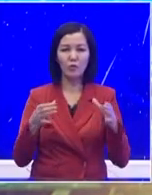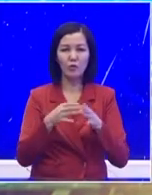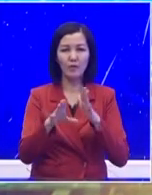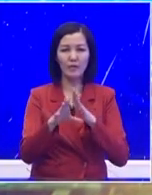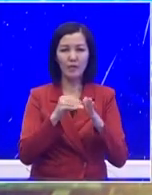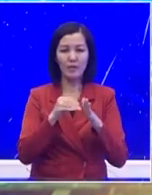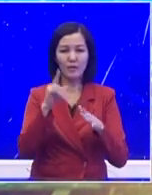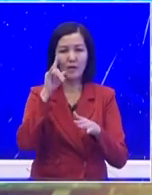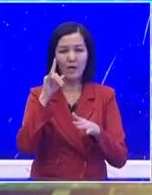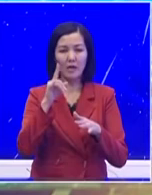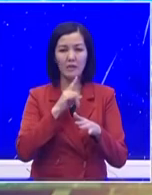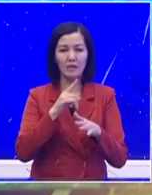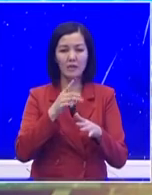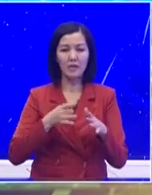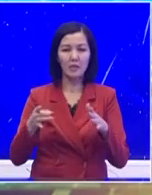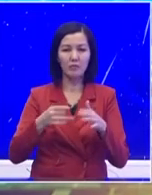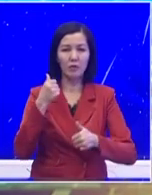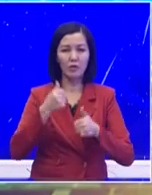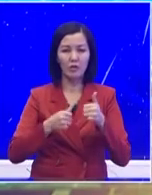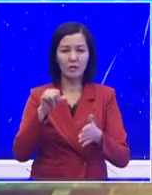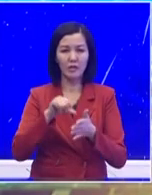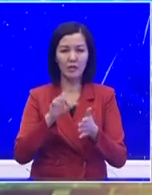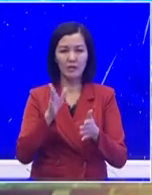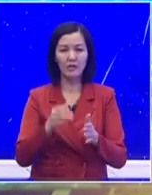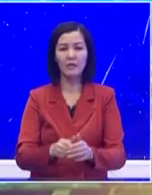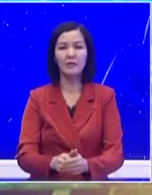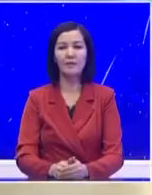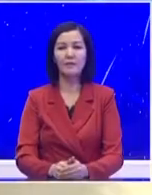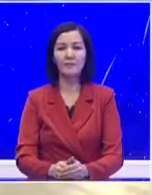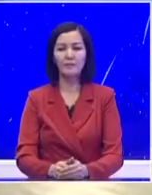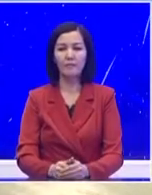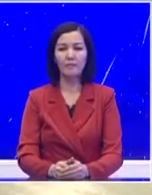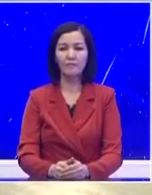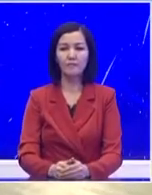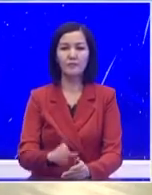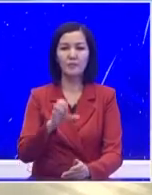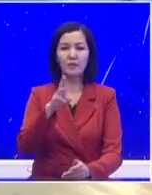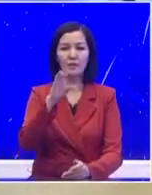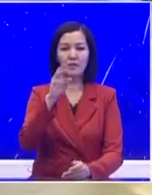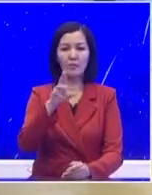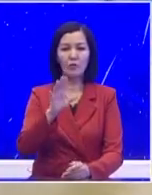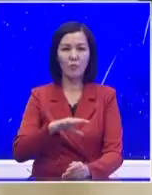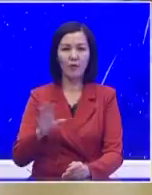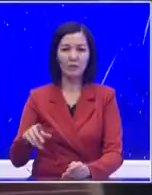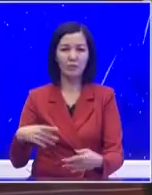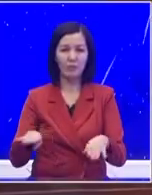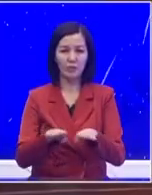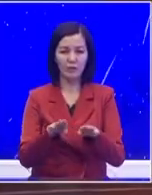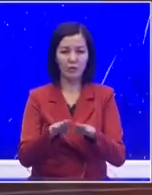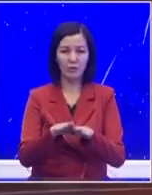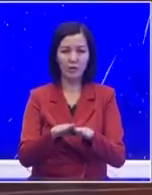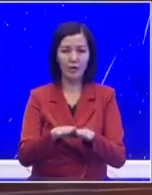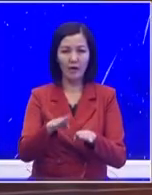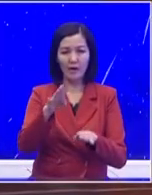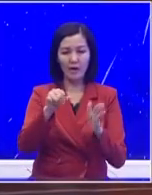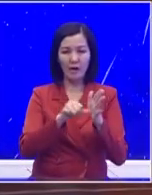үздік шыққандар облыс құрамасына алынып, ел біріншілігіне қатысады. Стритбол баскетбол ойынның бір түрі. Команда құрамында